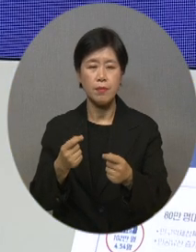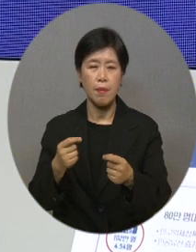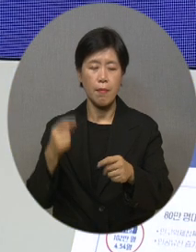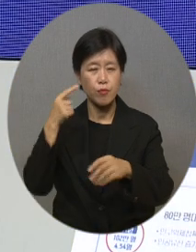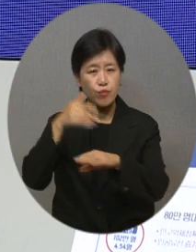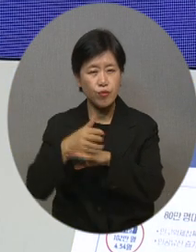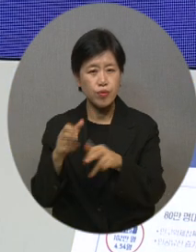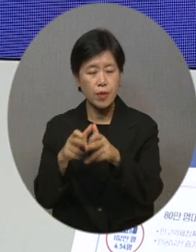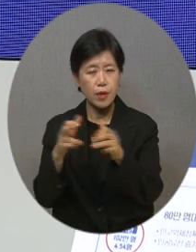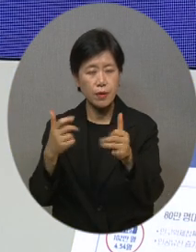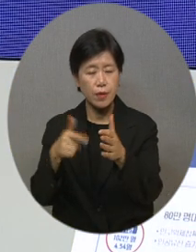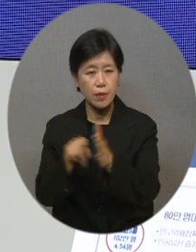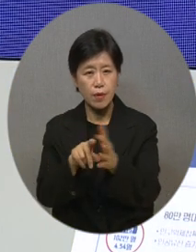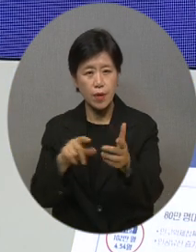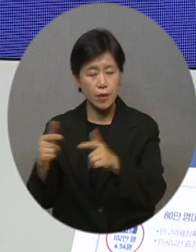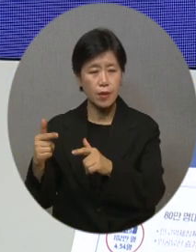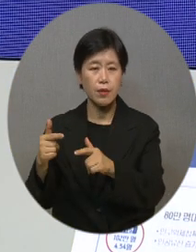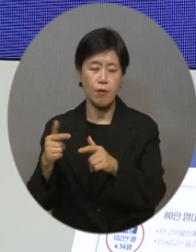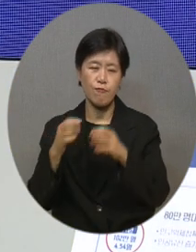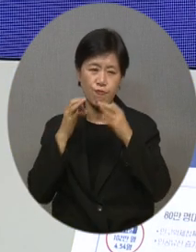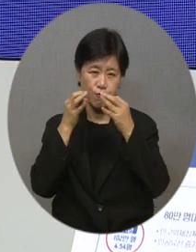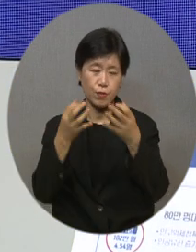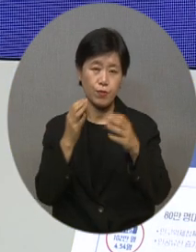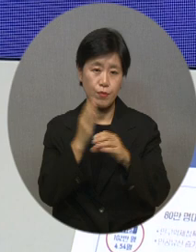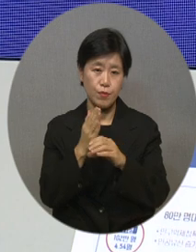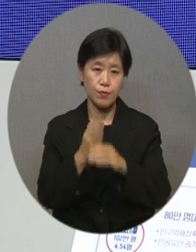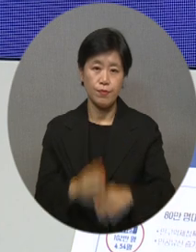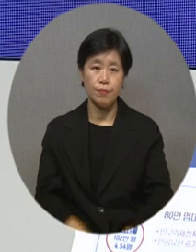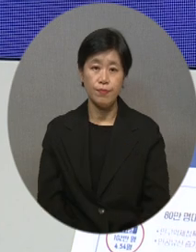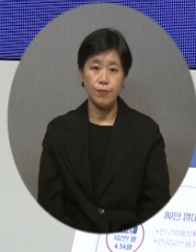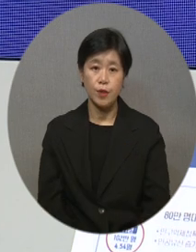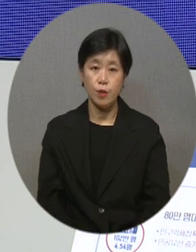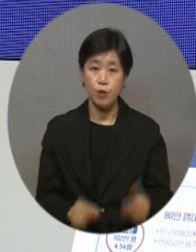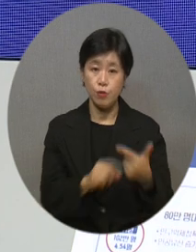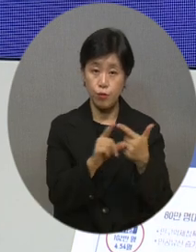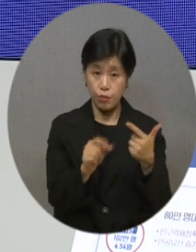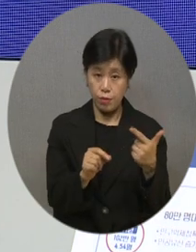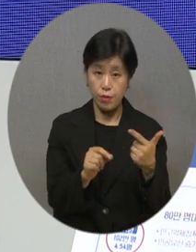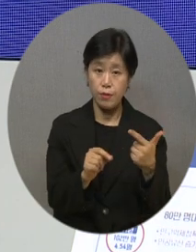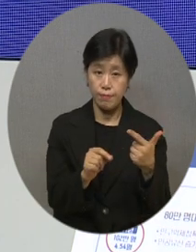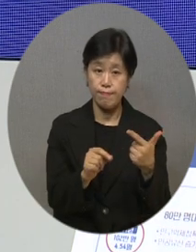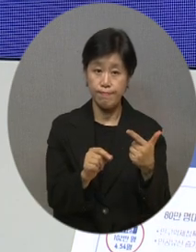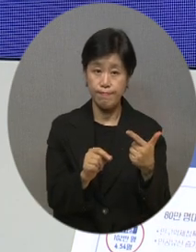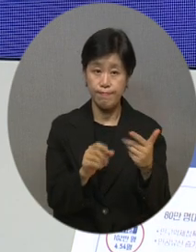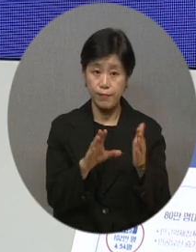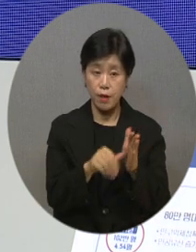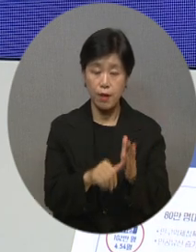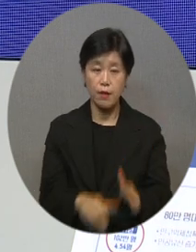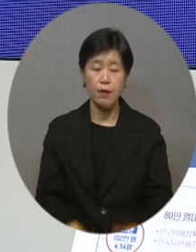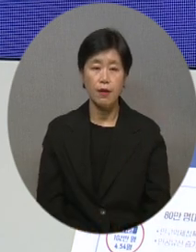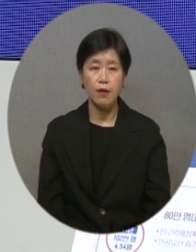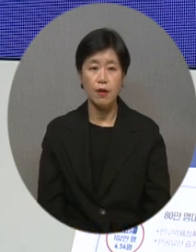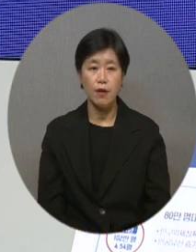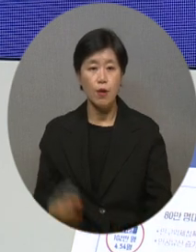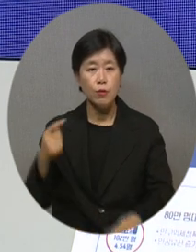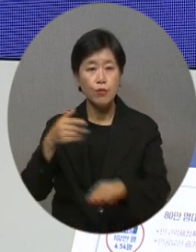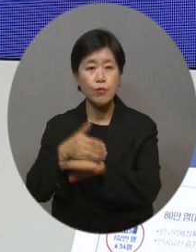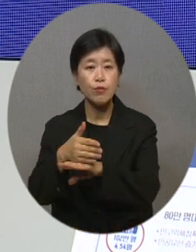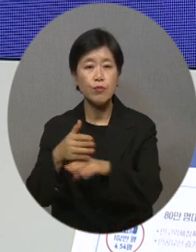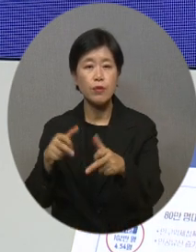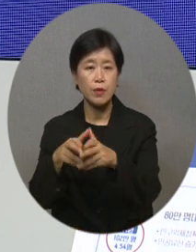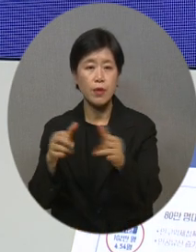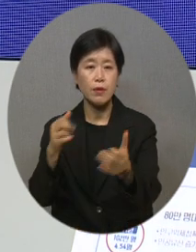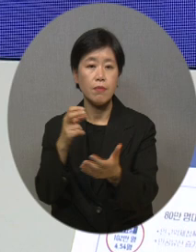또 발달장애인에 대해서는 그 20 저희가 그 2월 6월 달에 지난해 6월이죠. 이 발달장애인 법이 이게